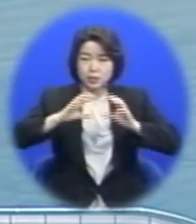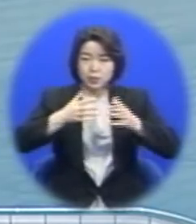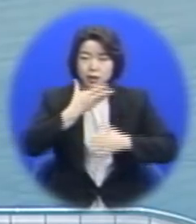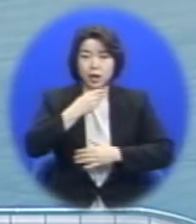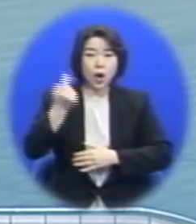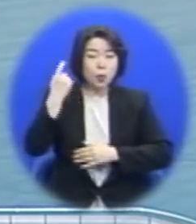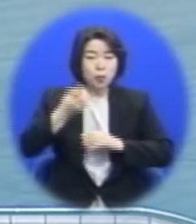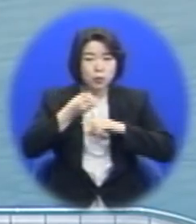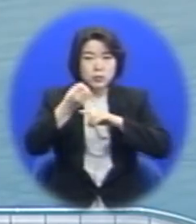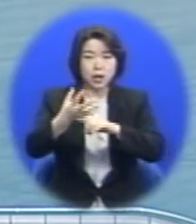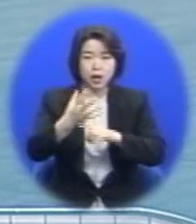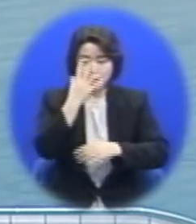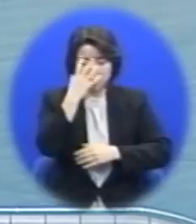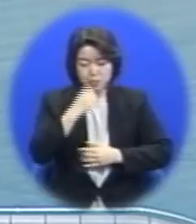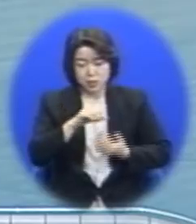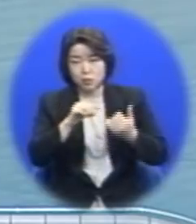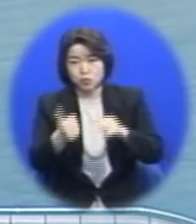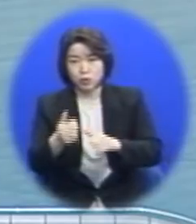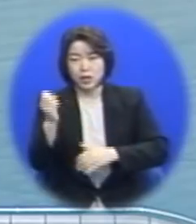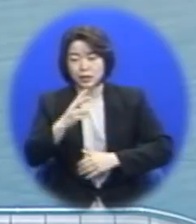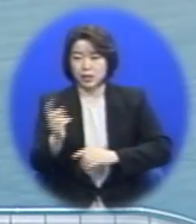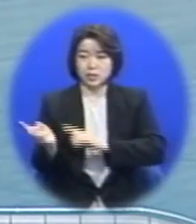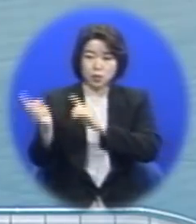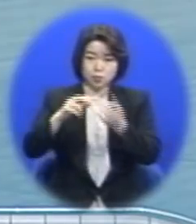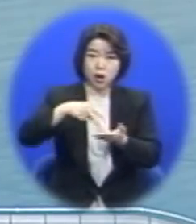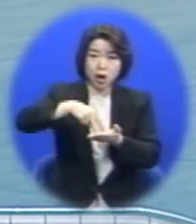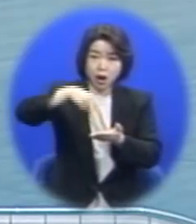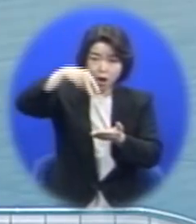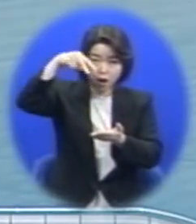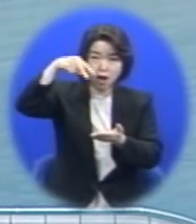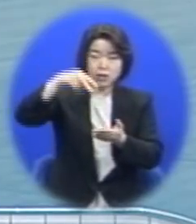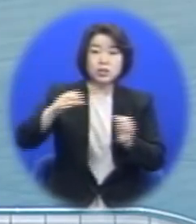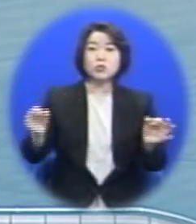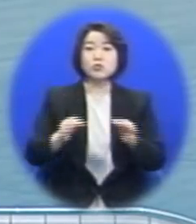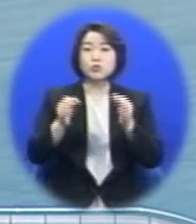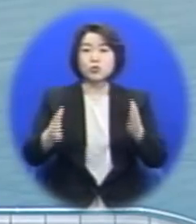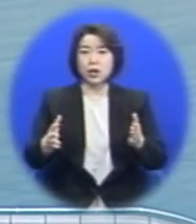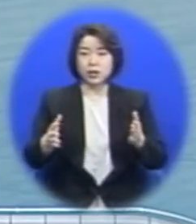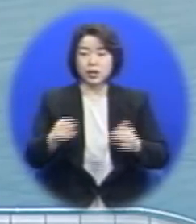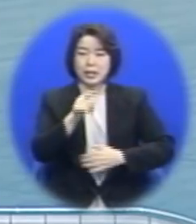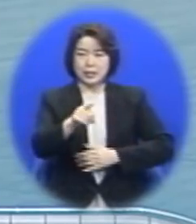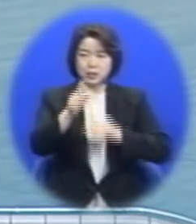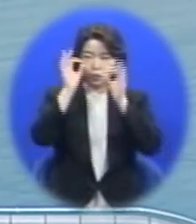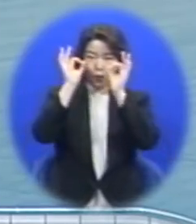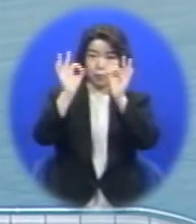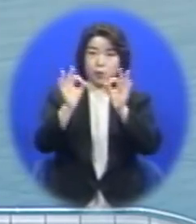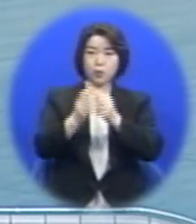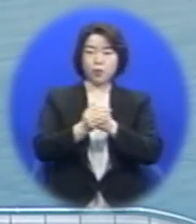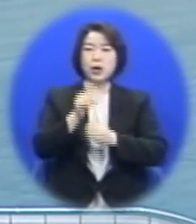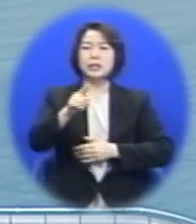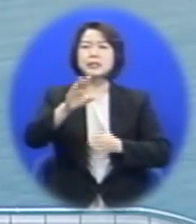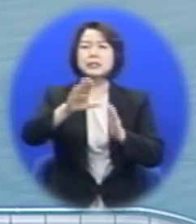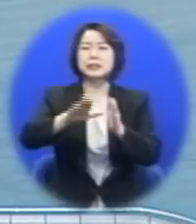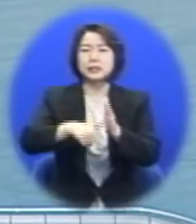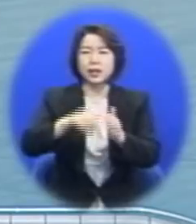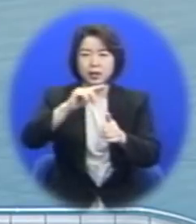전하다가 비참하게 죽었다가 다시 부활 승천하는 이런 순간에 그걸 보고